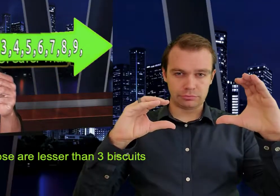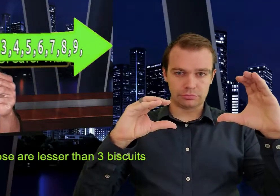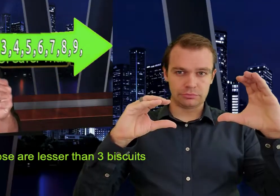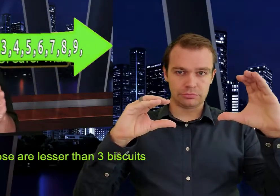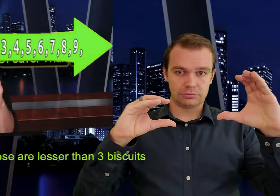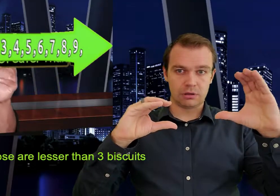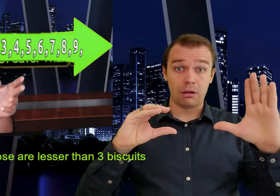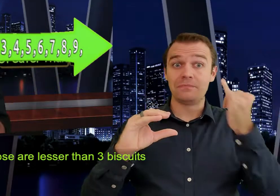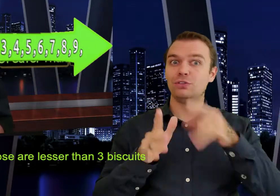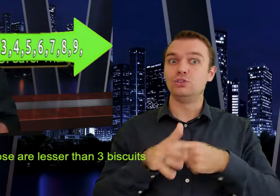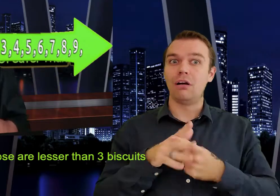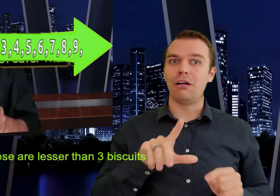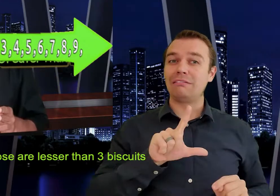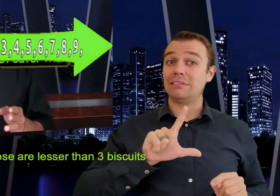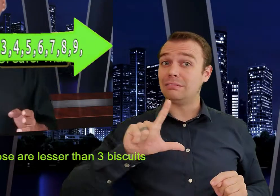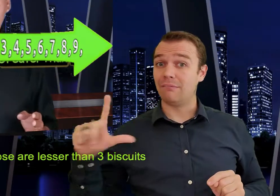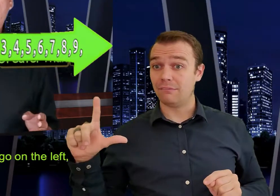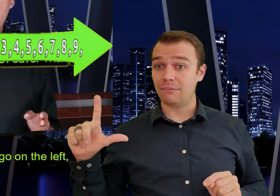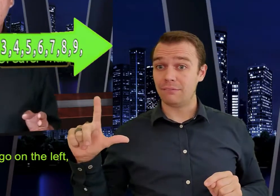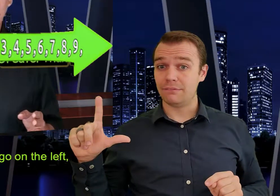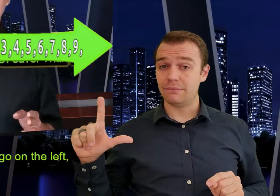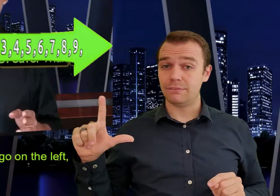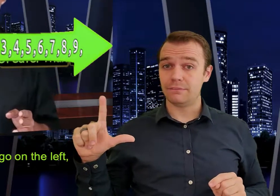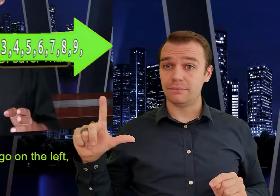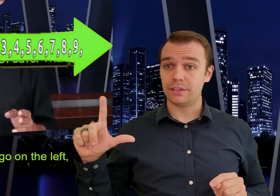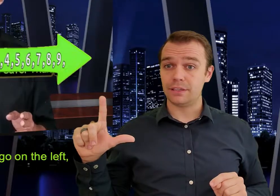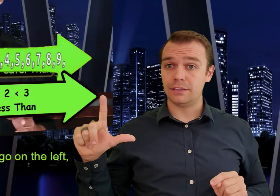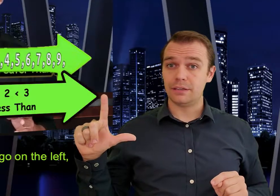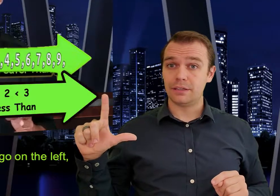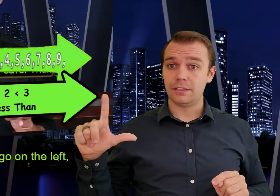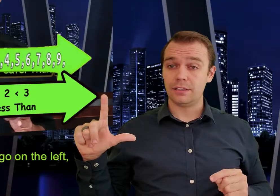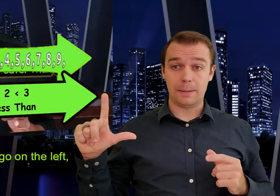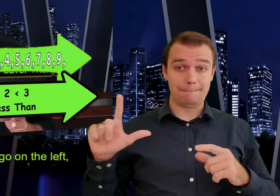ना? लेकिन when you go on the left,